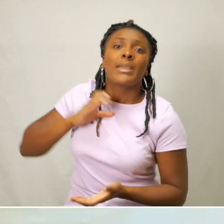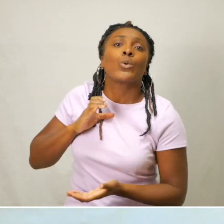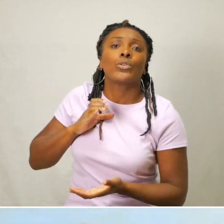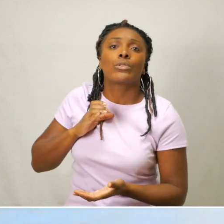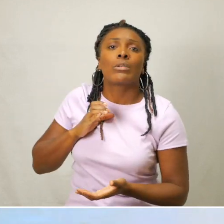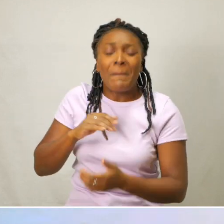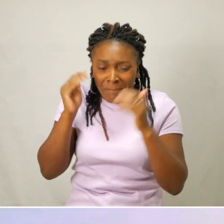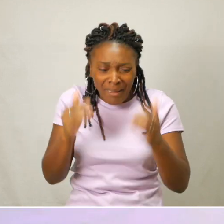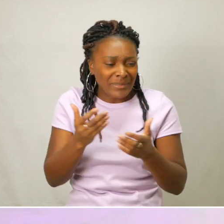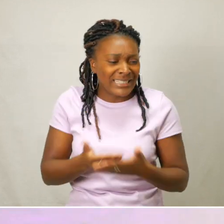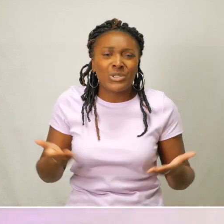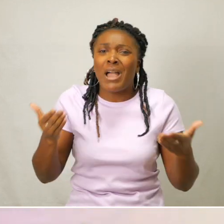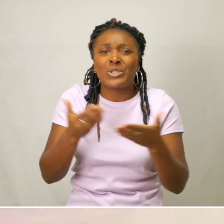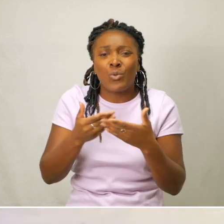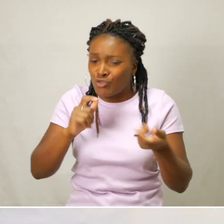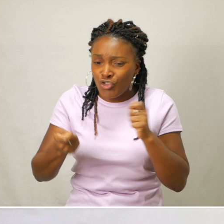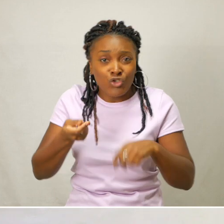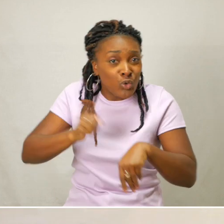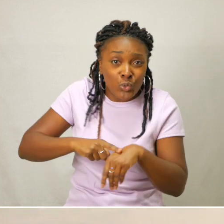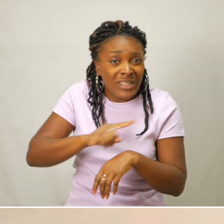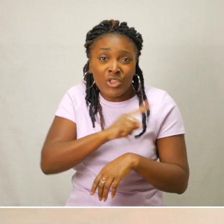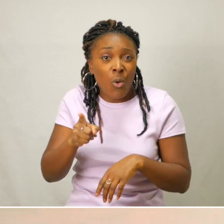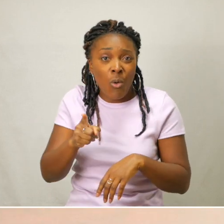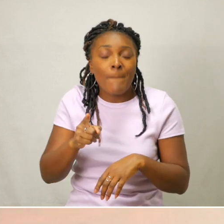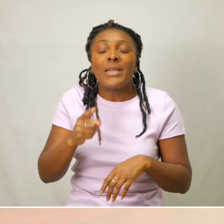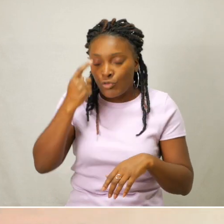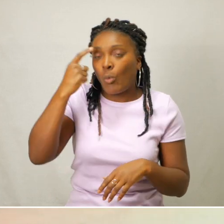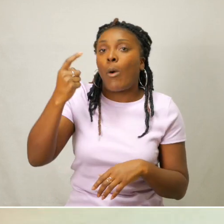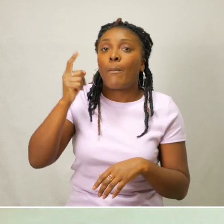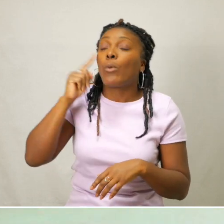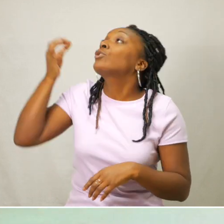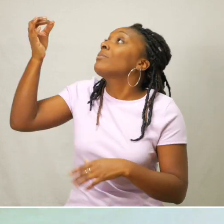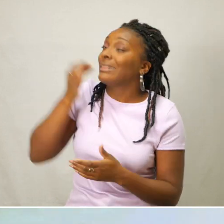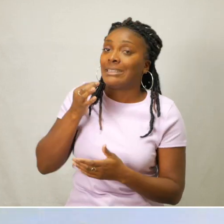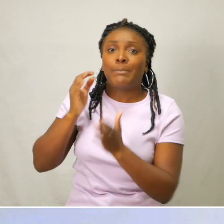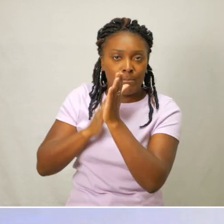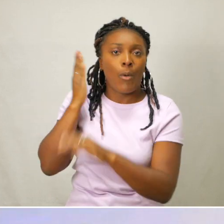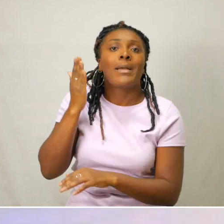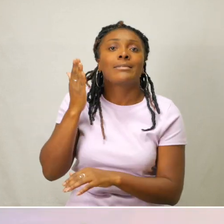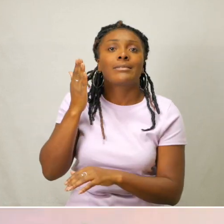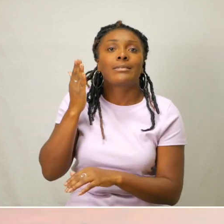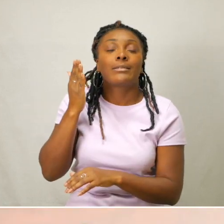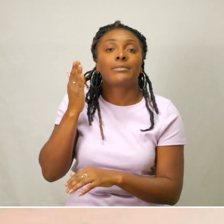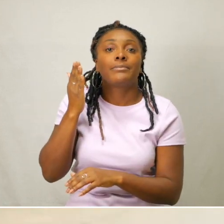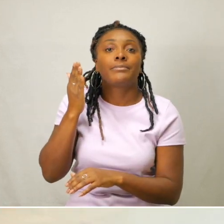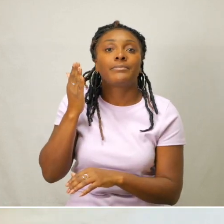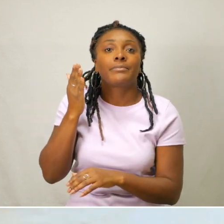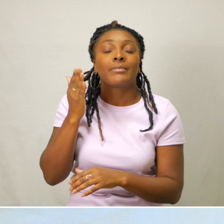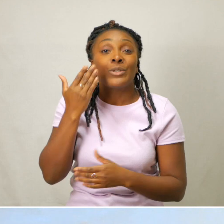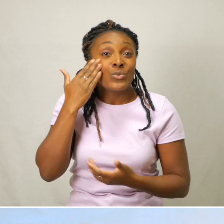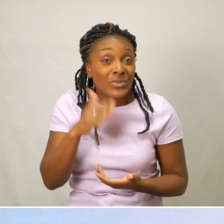si les circonstances ne vont pas tout de suite changer, je crois, Seigneur, sur ta parole. » Saisis que les mains